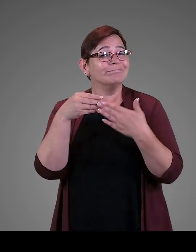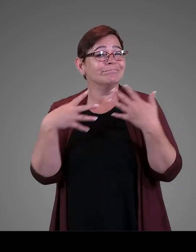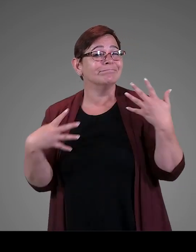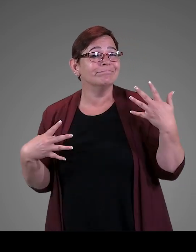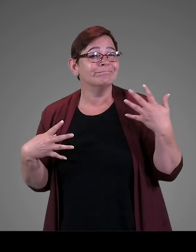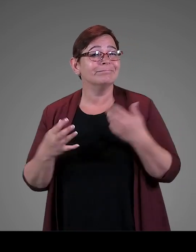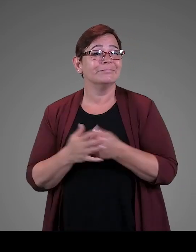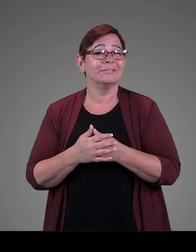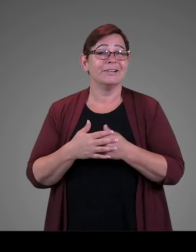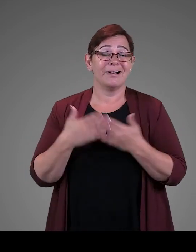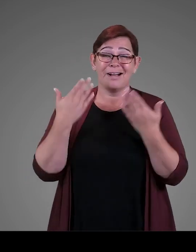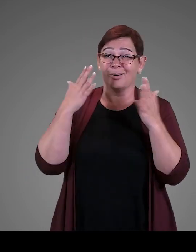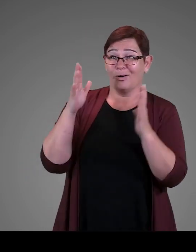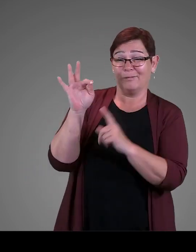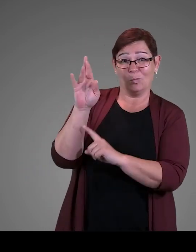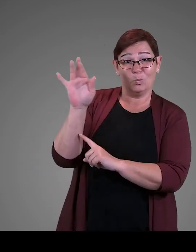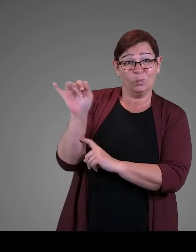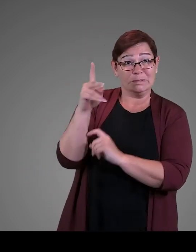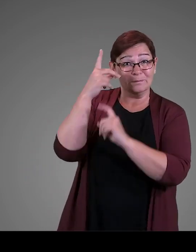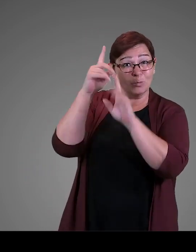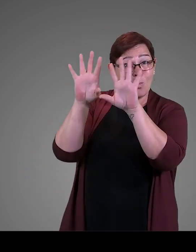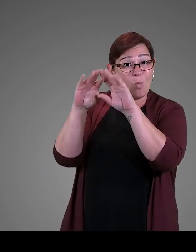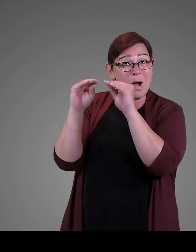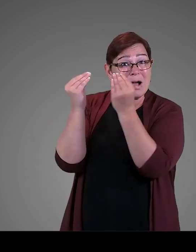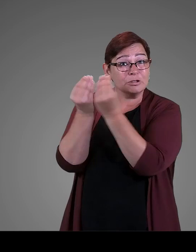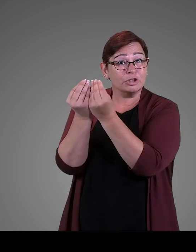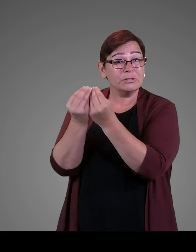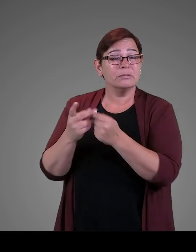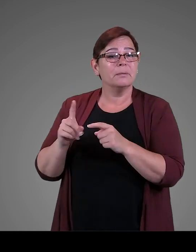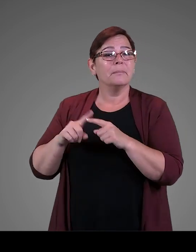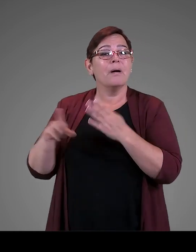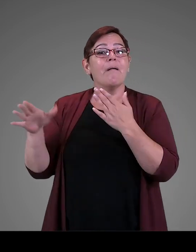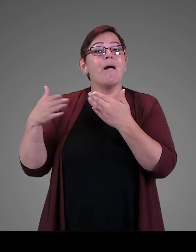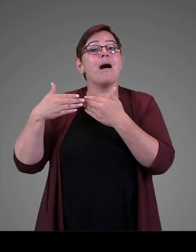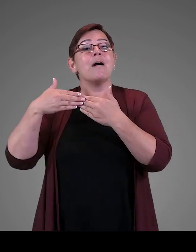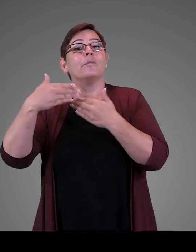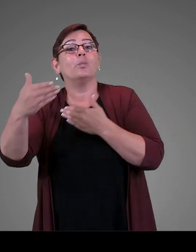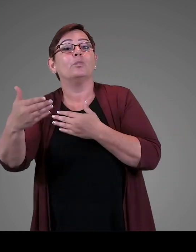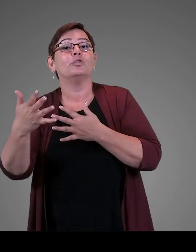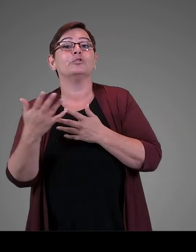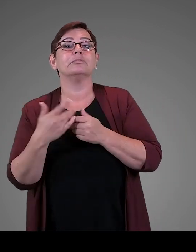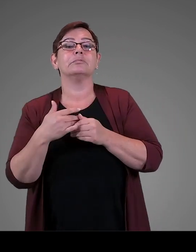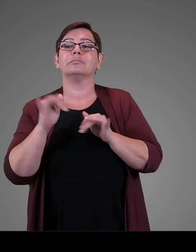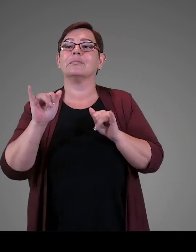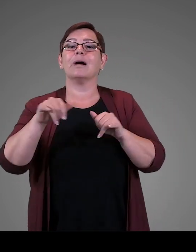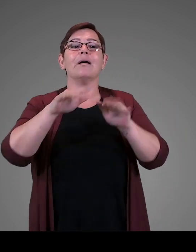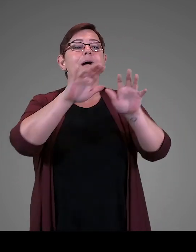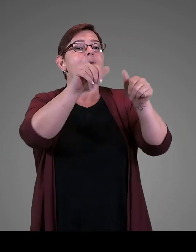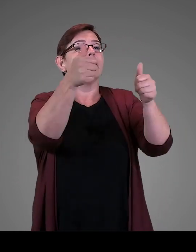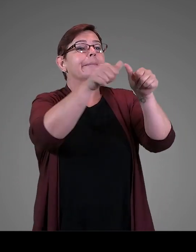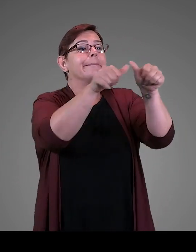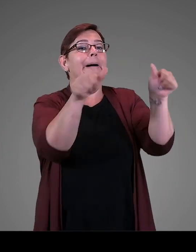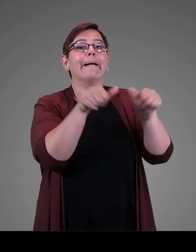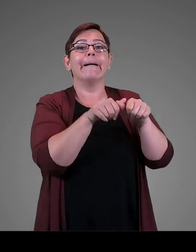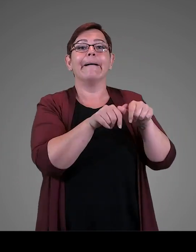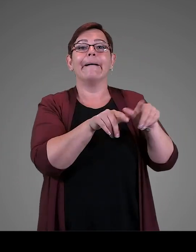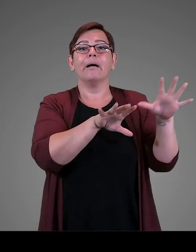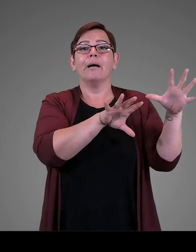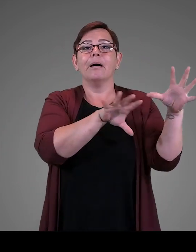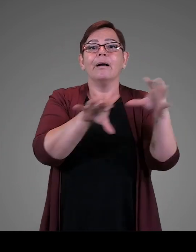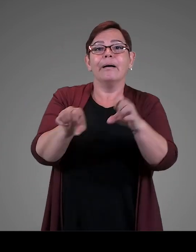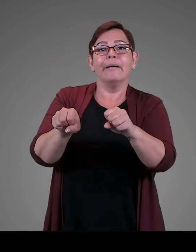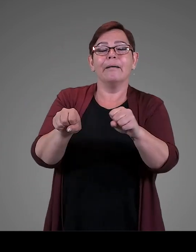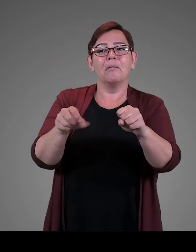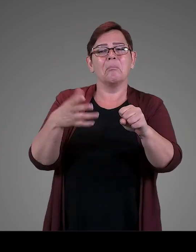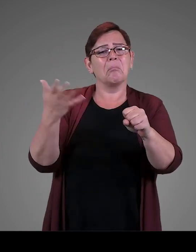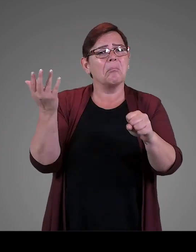pas, je sais pas si c'est un risque pour l'organisation, mais après, c'est là tout d'un coup qu'il y a d'autres espaces qui prennent la place. Ou, tu sais, puis est-ce que c'est mauvais? Est-ce